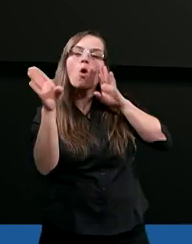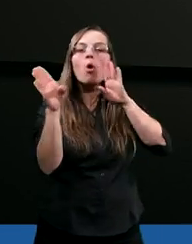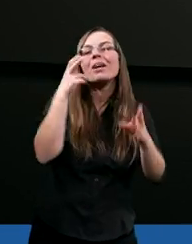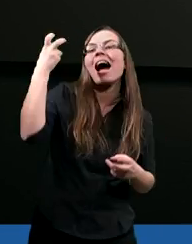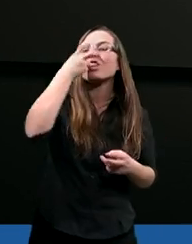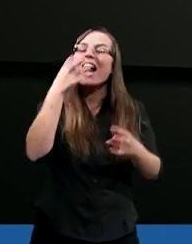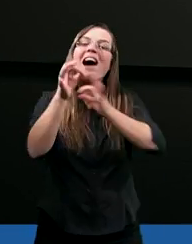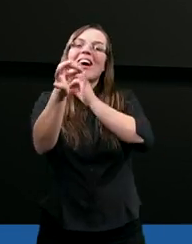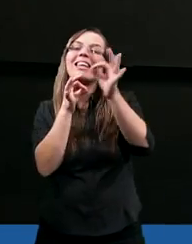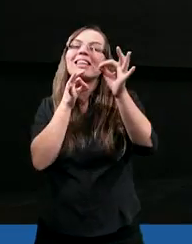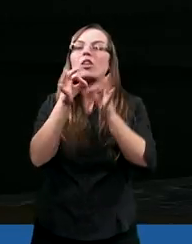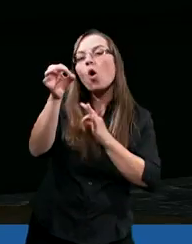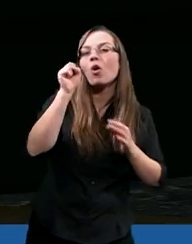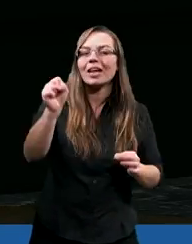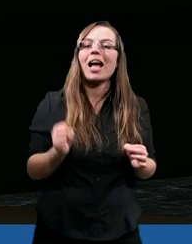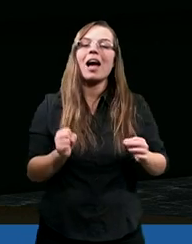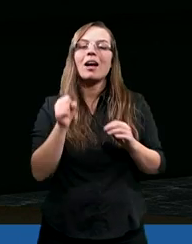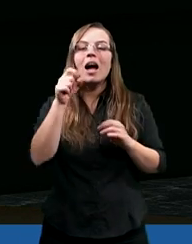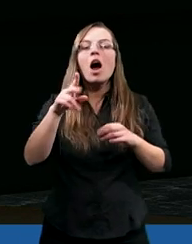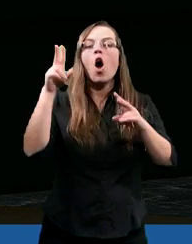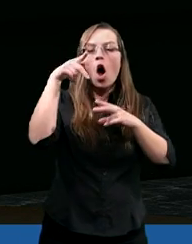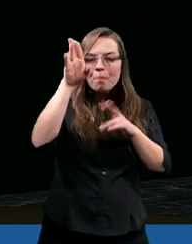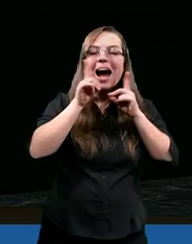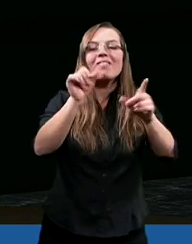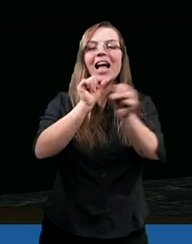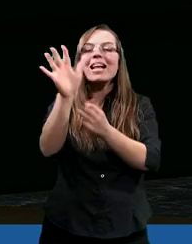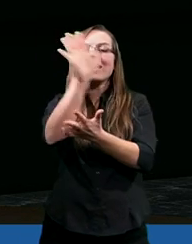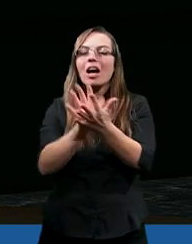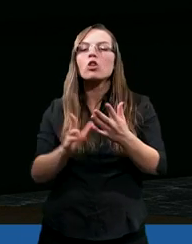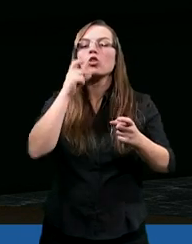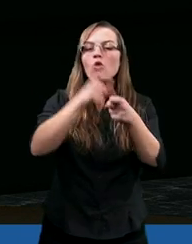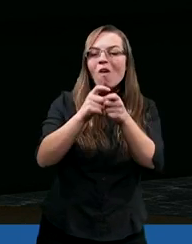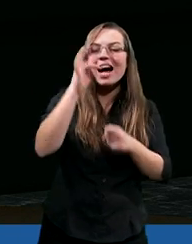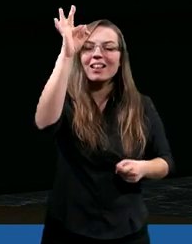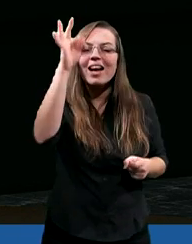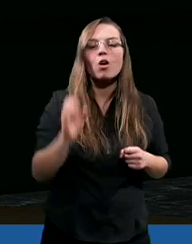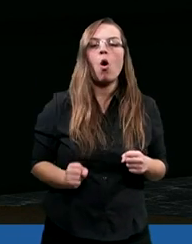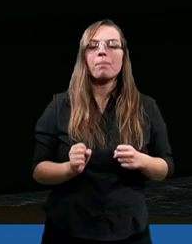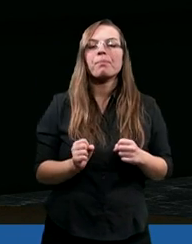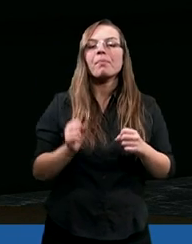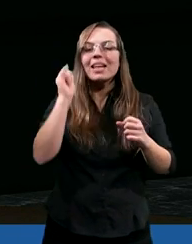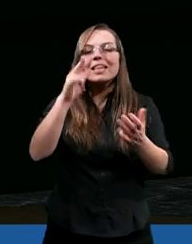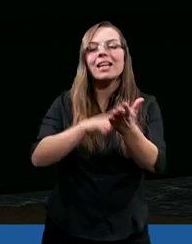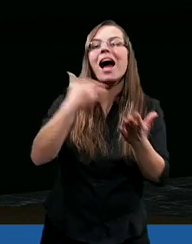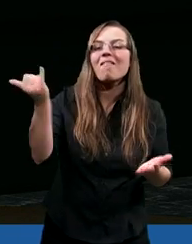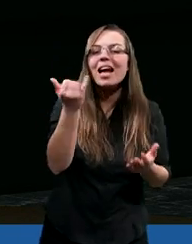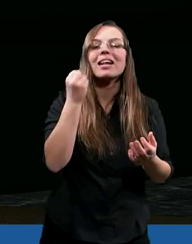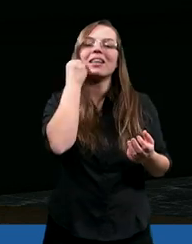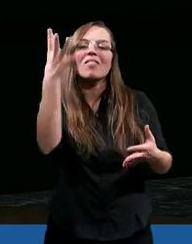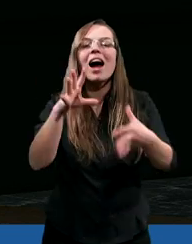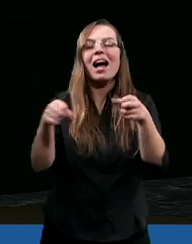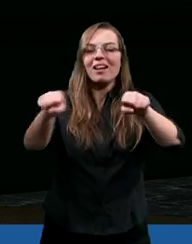ciekawa wypowiedź. Prawda jest treścią Słowa Twego i na wieki trwa